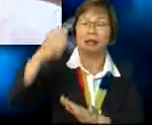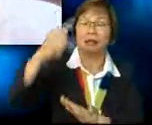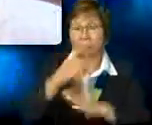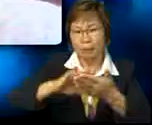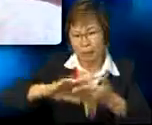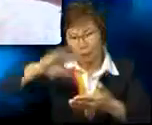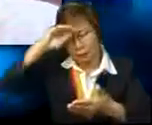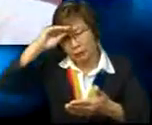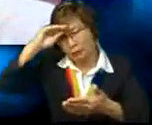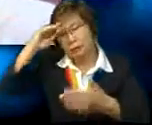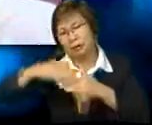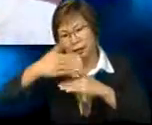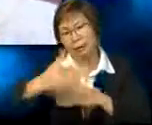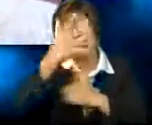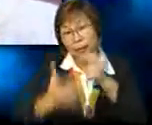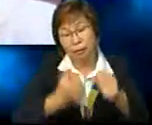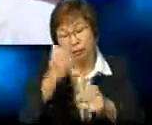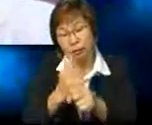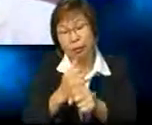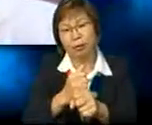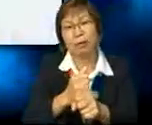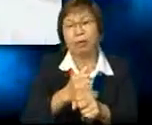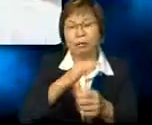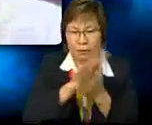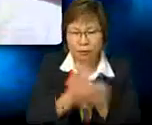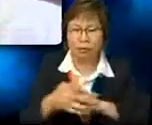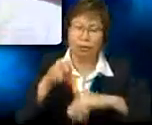belajar lagi dan selepas 5 tahun menjadi pakar perunding.